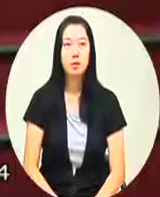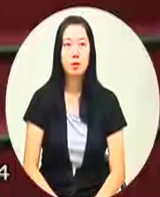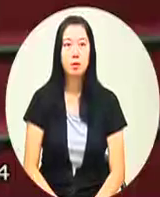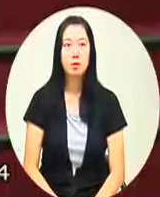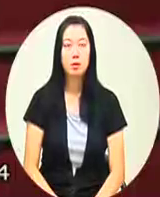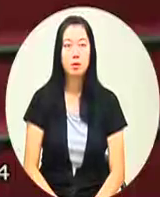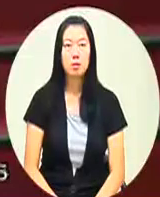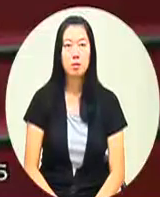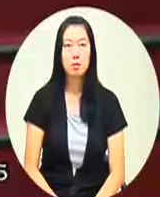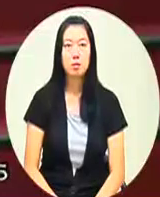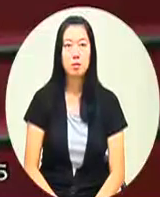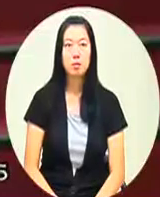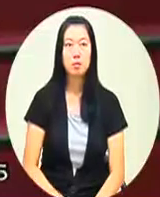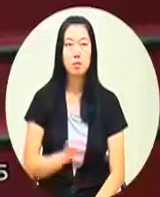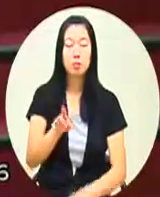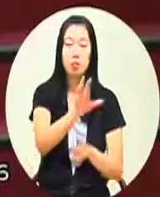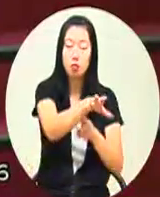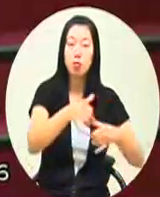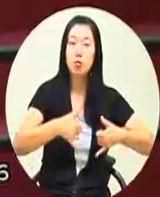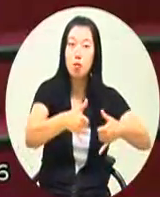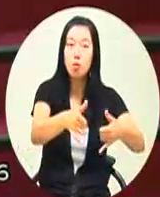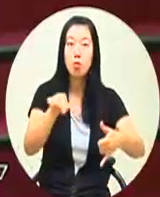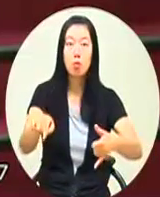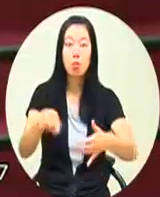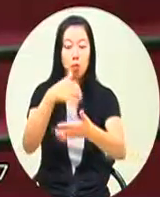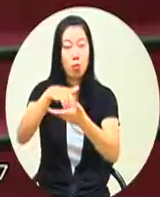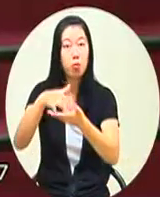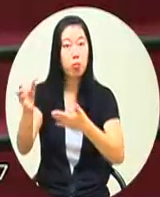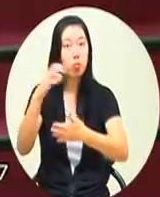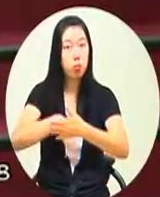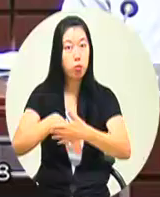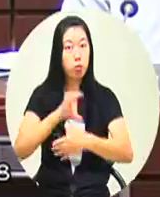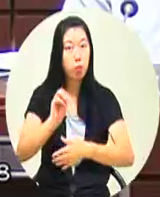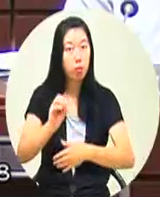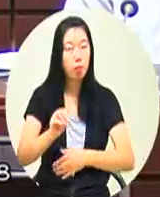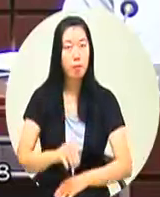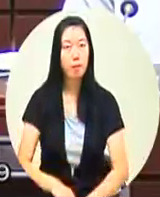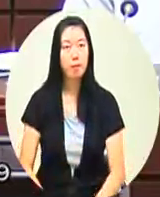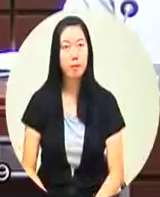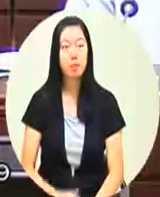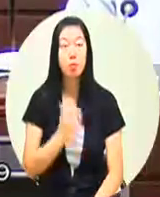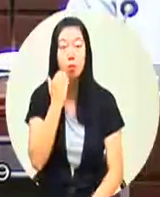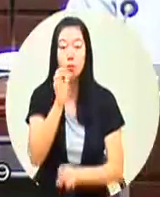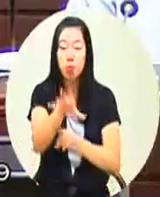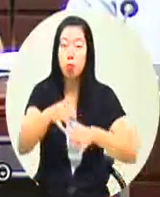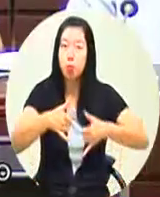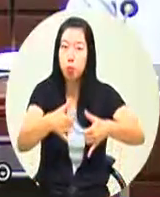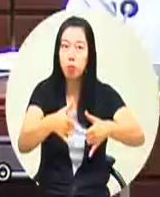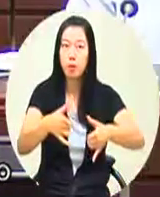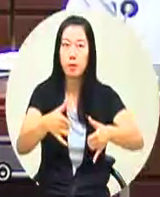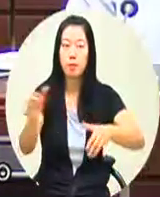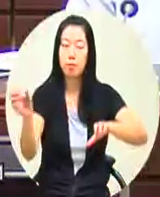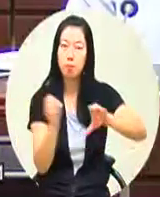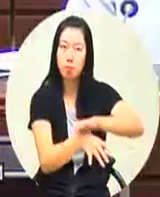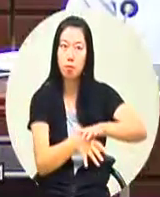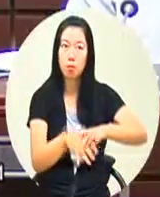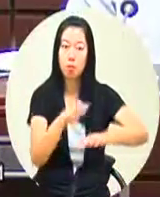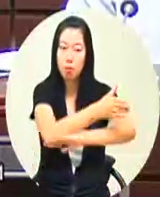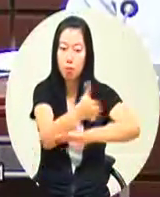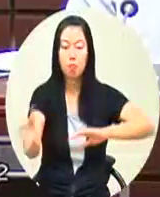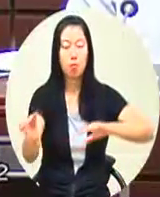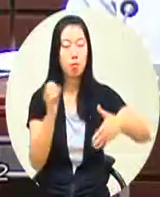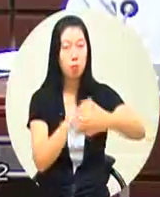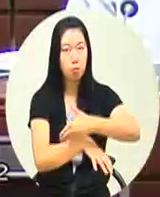以上，农路算不算？ 农路的话，你如果是它是编定为乡级的道路，它当然是可以